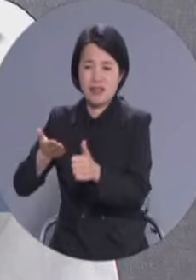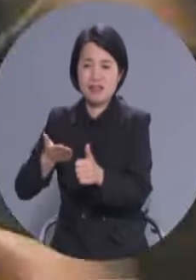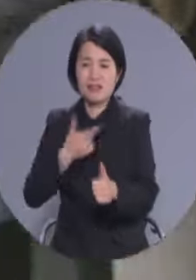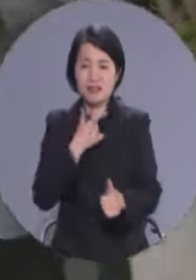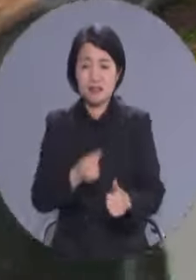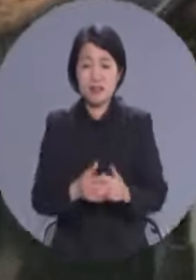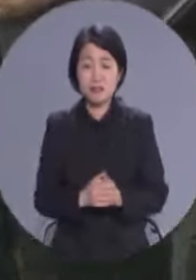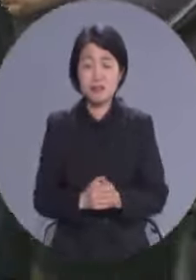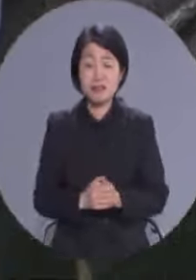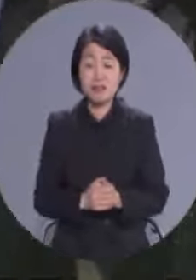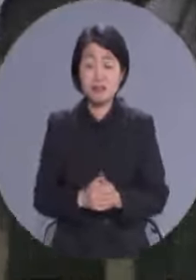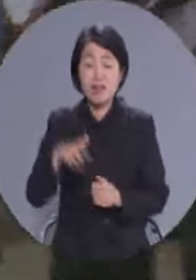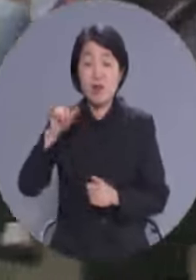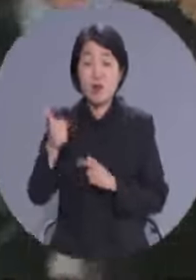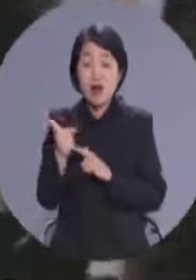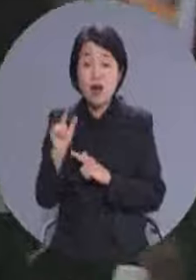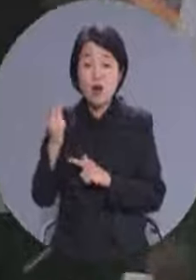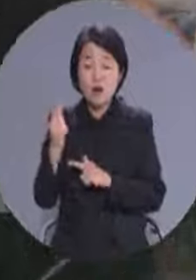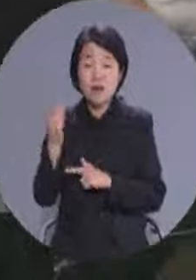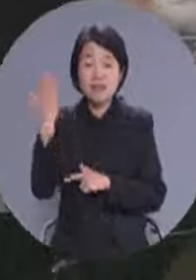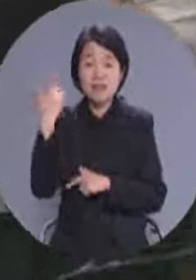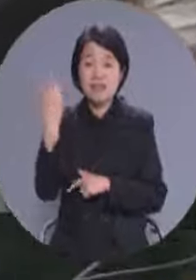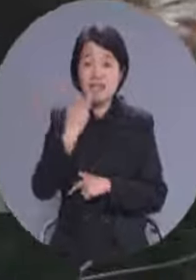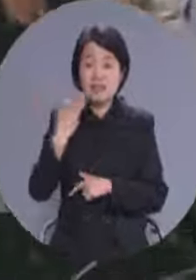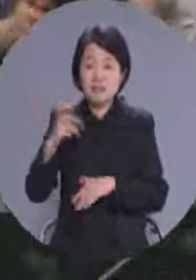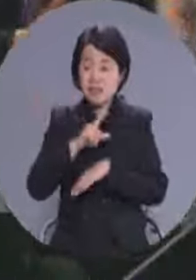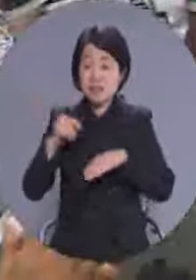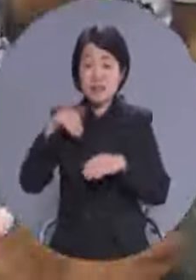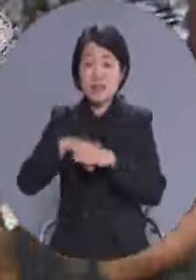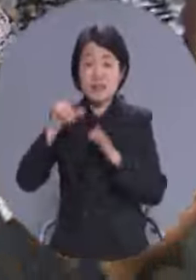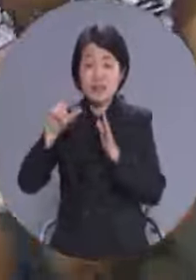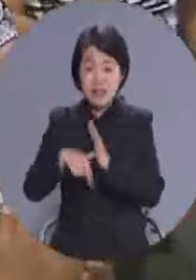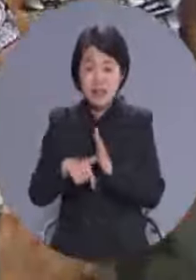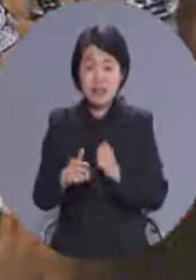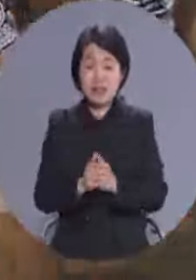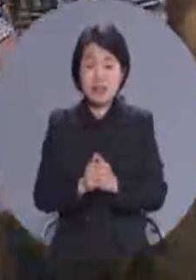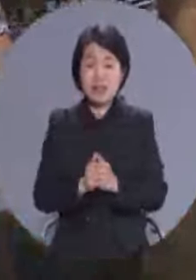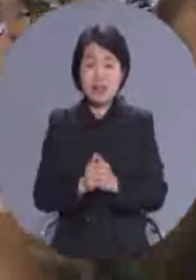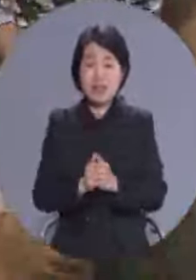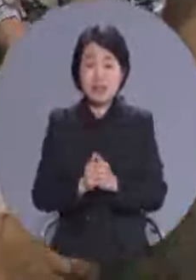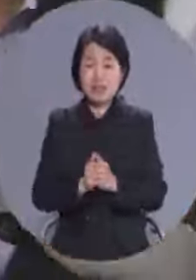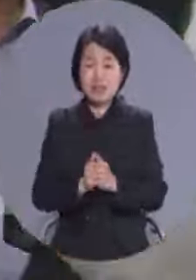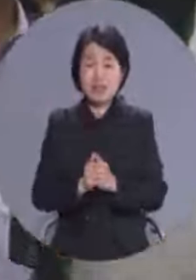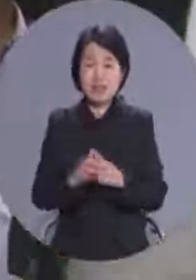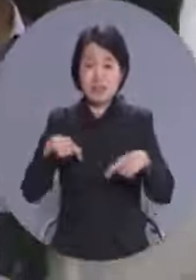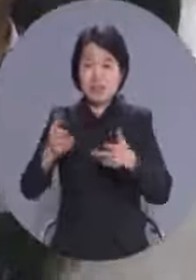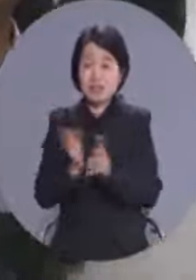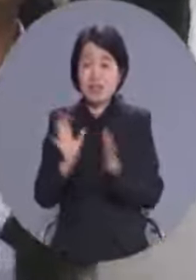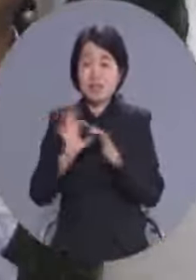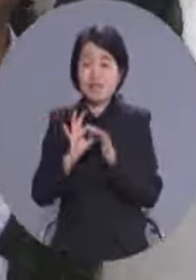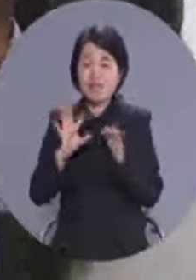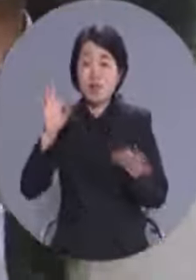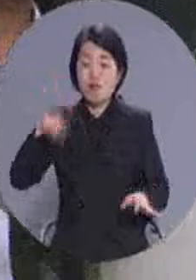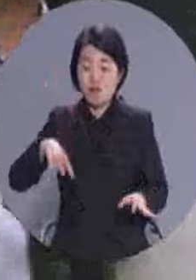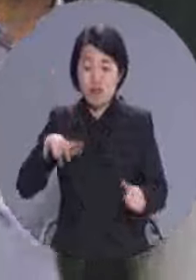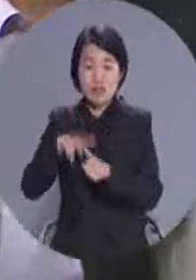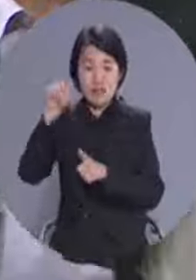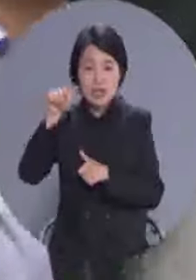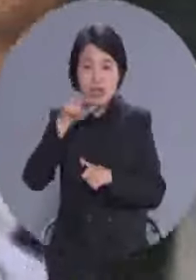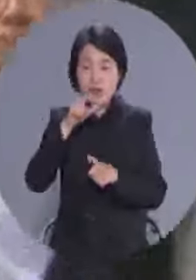합니다. 권 후보는 지난 2018년 지방선거에서 무소속으로 민주당 후보를 누르고